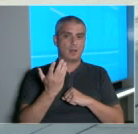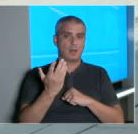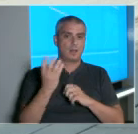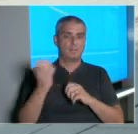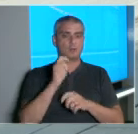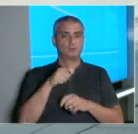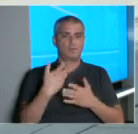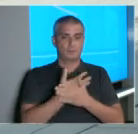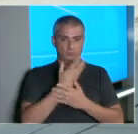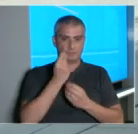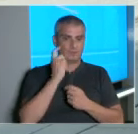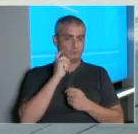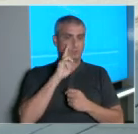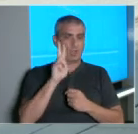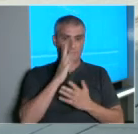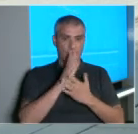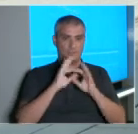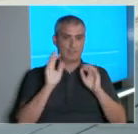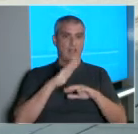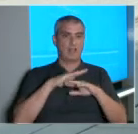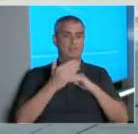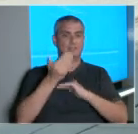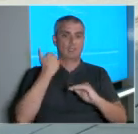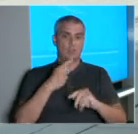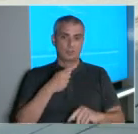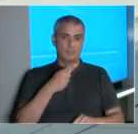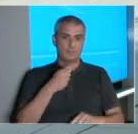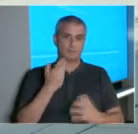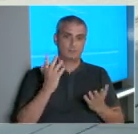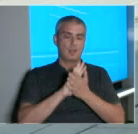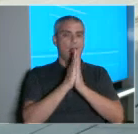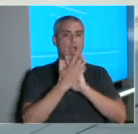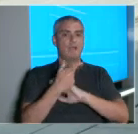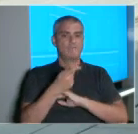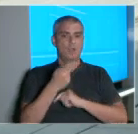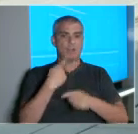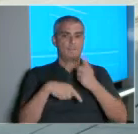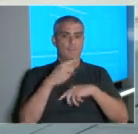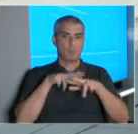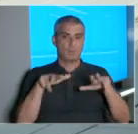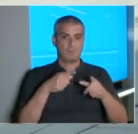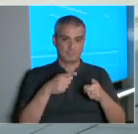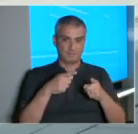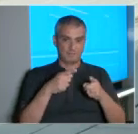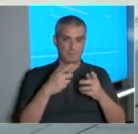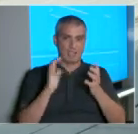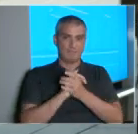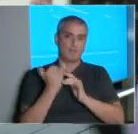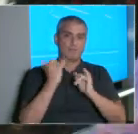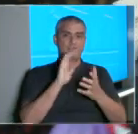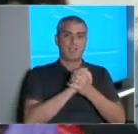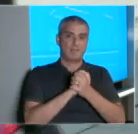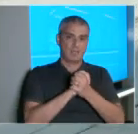מינוי שופטים חדשים, דברים שאיילת שקד התחילה בקדנציה הקודמת, להפוך את זה שבמקום מצב שחבר מביא